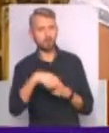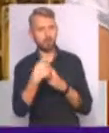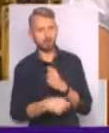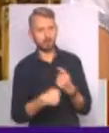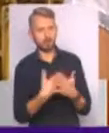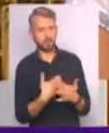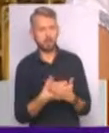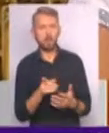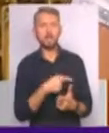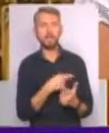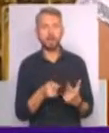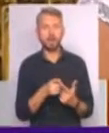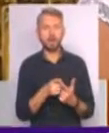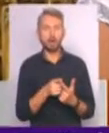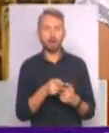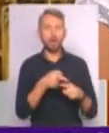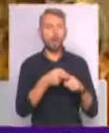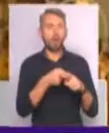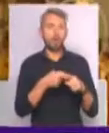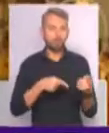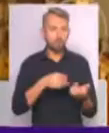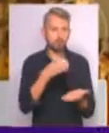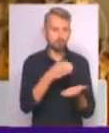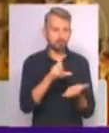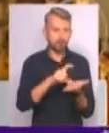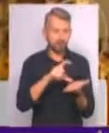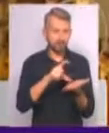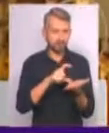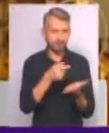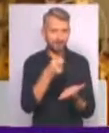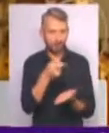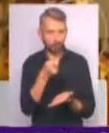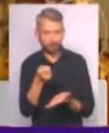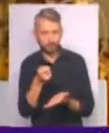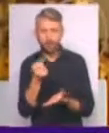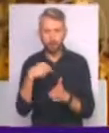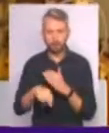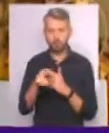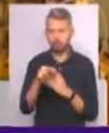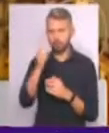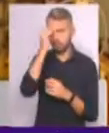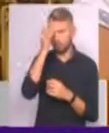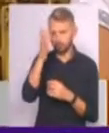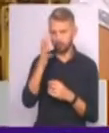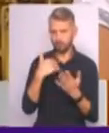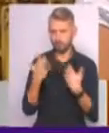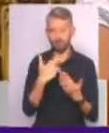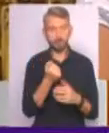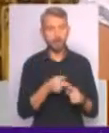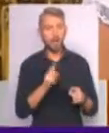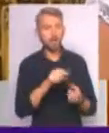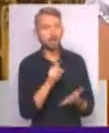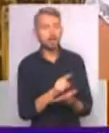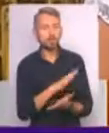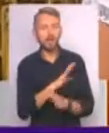Да. Либо пол чашки ягод. Угу. Да? Вот такое. Тобто по-разумному до цього? По-разумному. Треба. Причем это должно быть, это